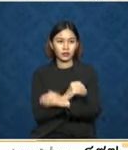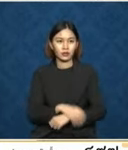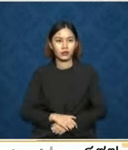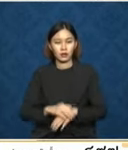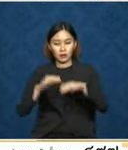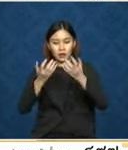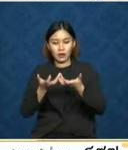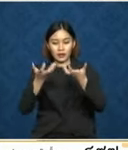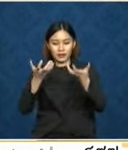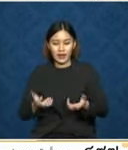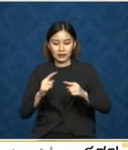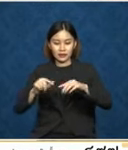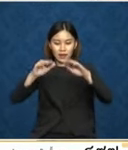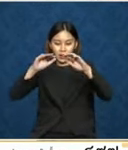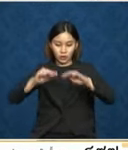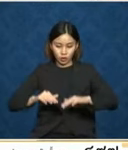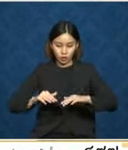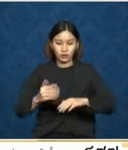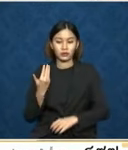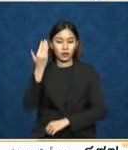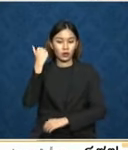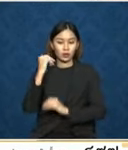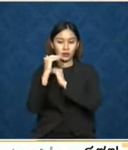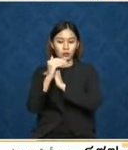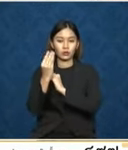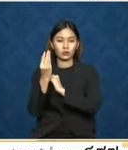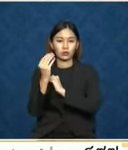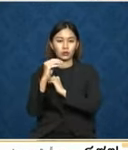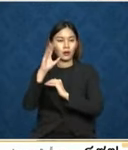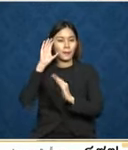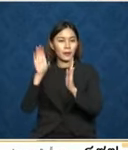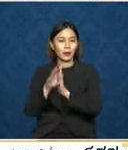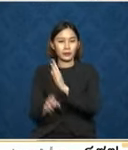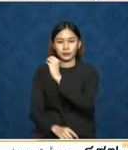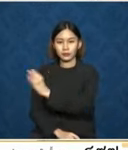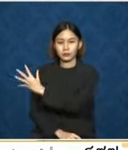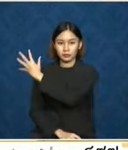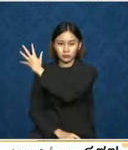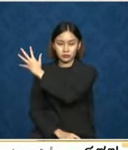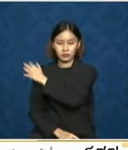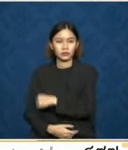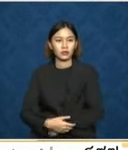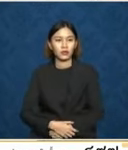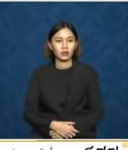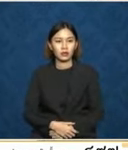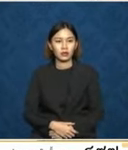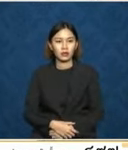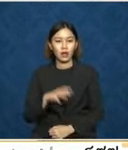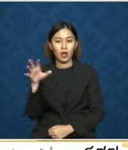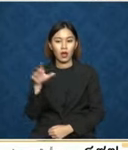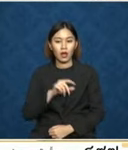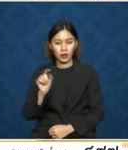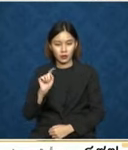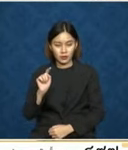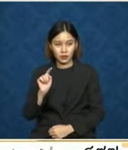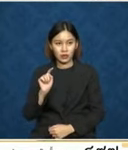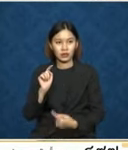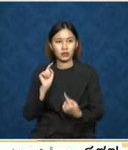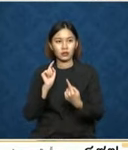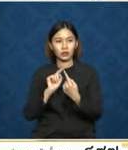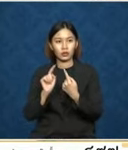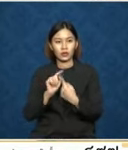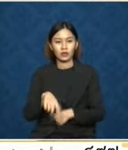น้ำหนักลดบรรทุกลงจากที่กำหนดไว้เดิมขอสไลด์ด้วยครับโดยอ้างเรื่องสแปนของสะพาน